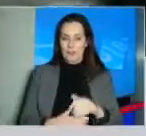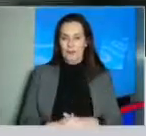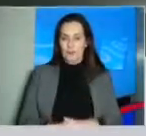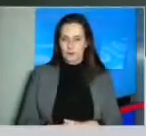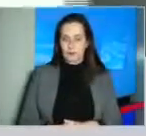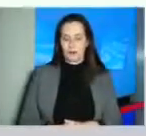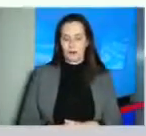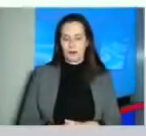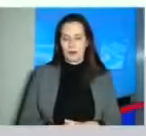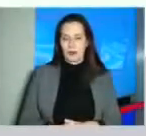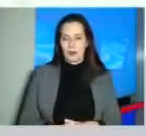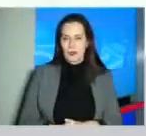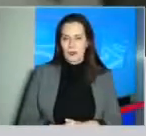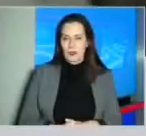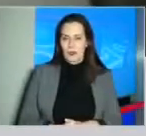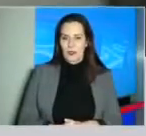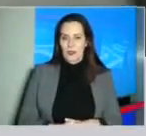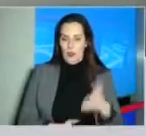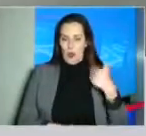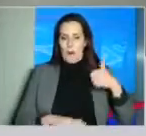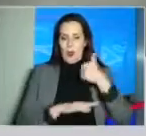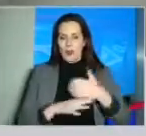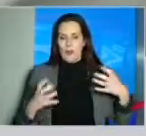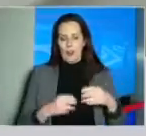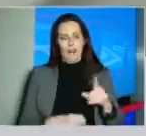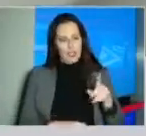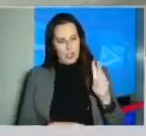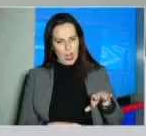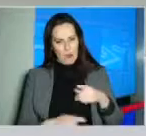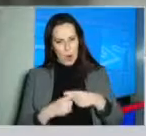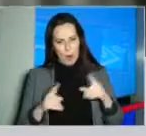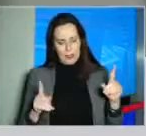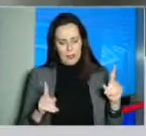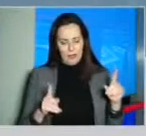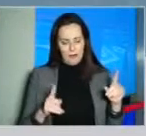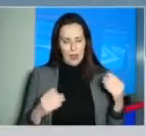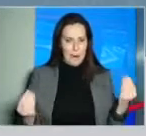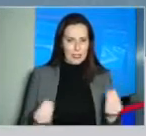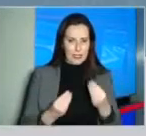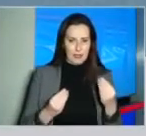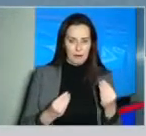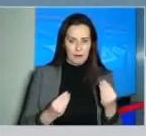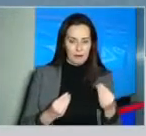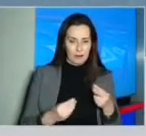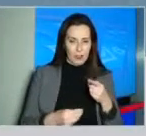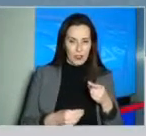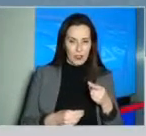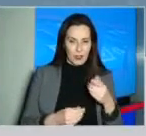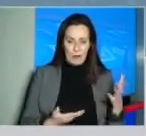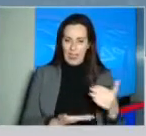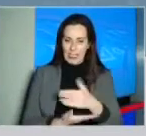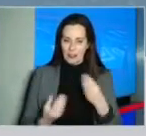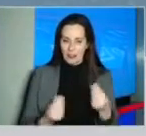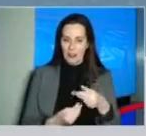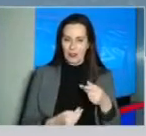ראש, והוא למעשה עמד בראש המפלגה. ויש גם כל מיני אמצעים כאלה, פיזיים שאתם אספתם?